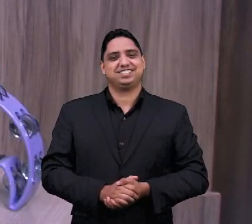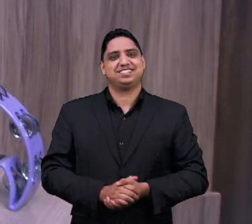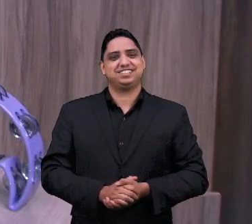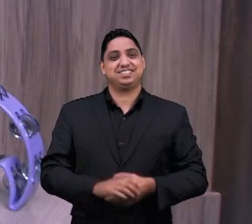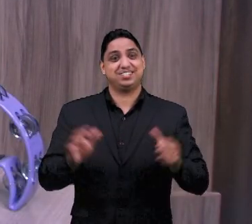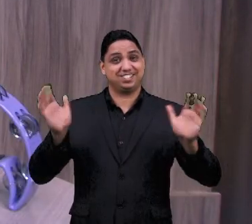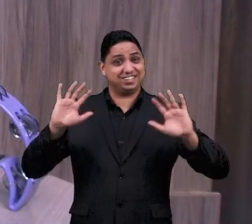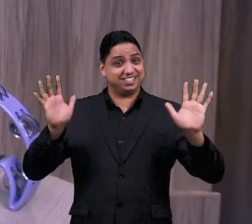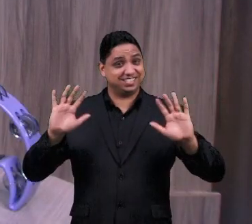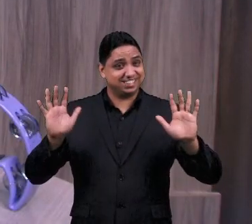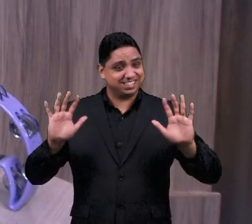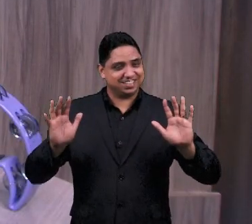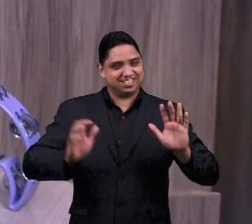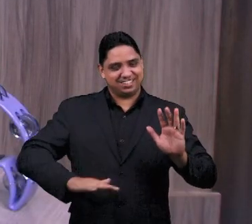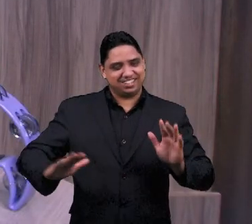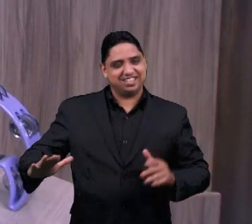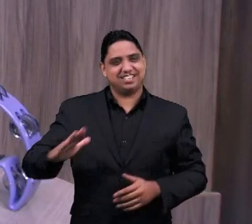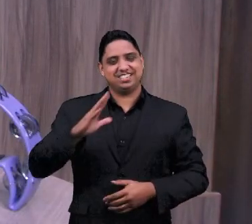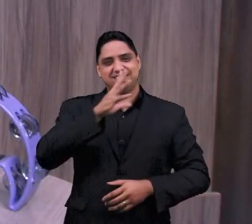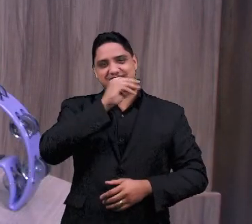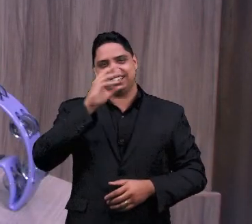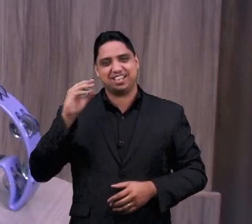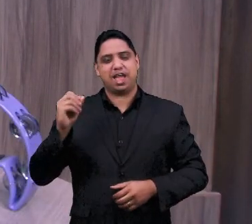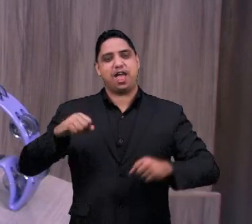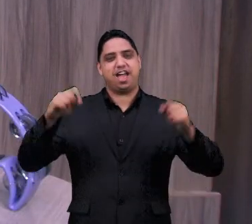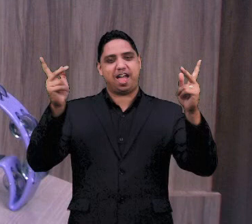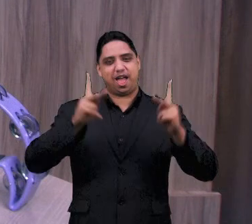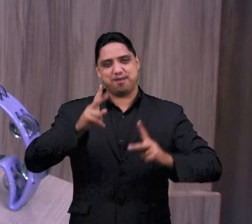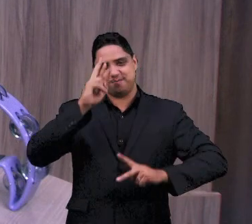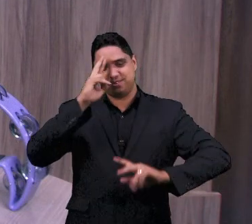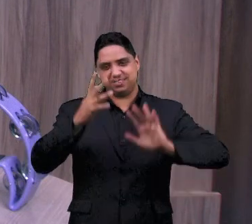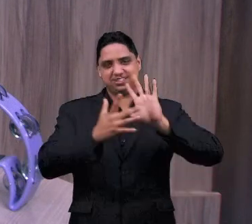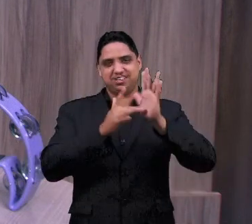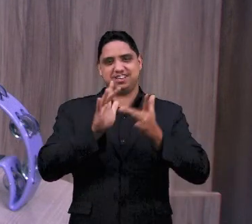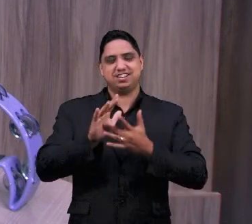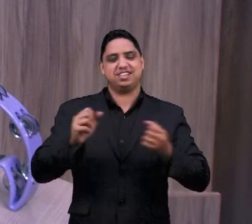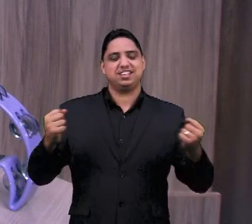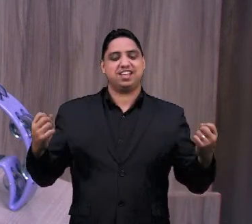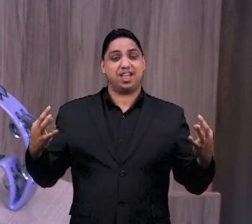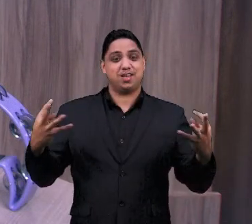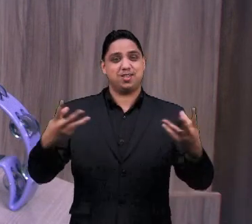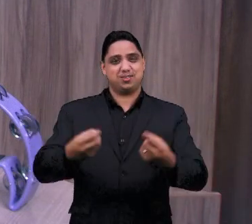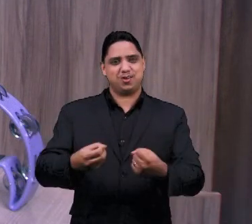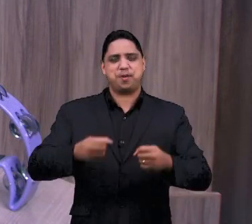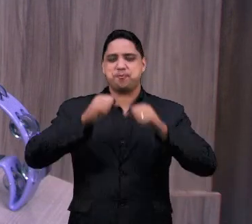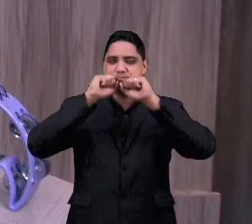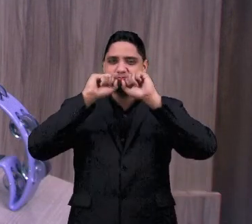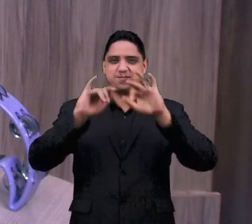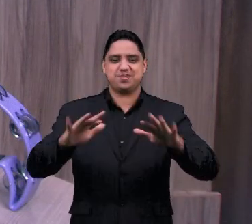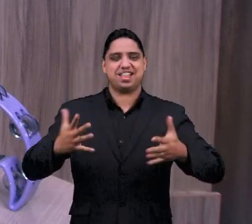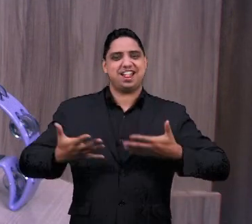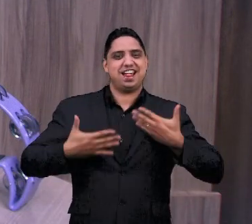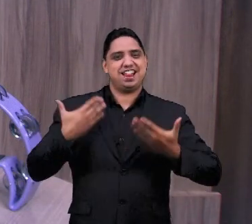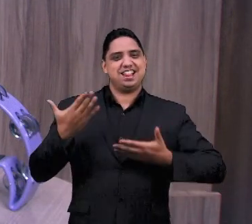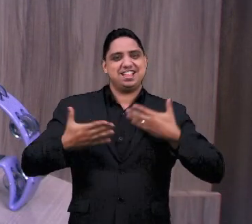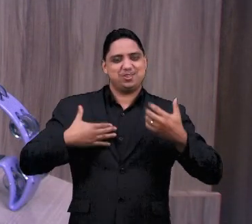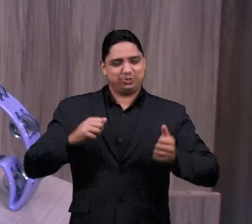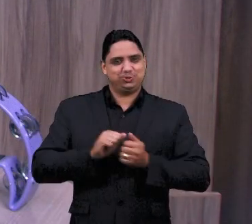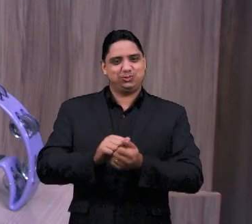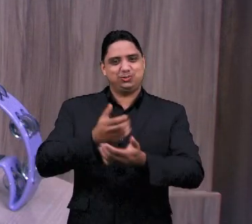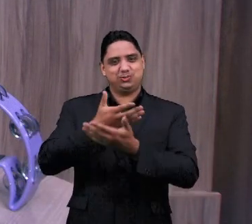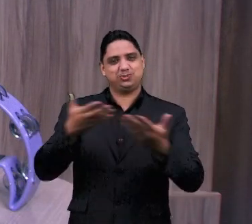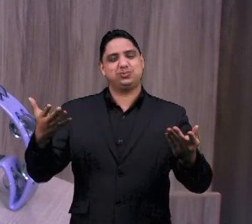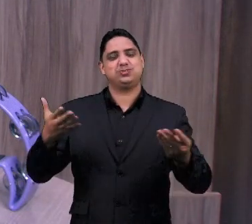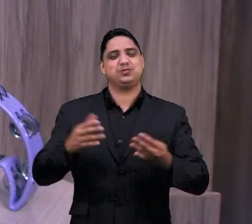Mes enfants bien-aimés, intermédiaires et adolescents, la paix du Seigneur à tous. Quelle bénédiction, quelle joie être ensemble